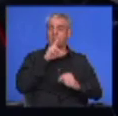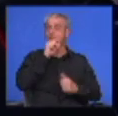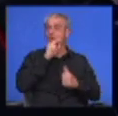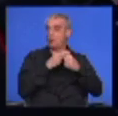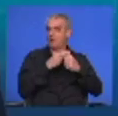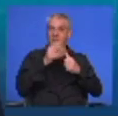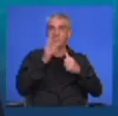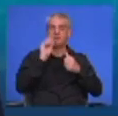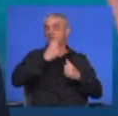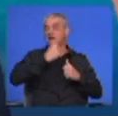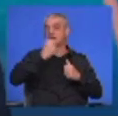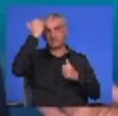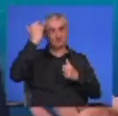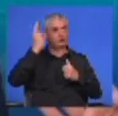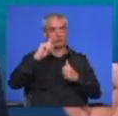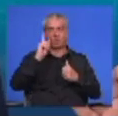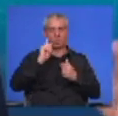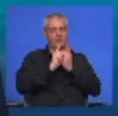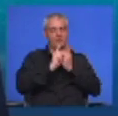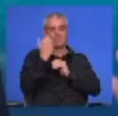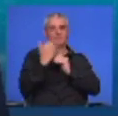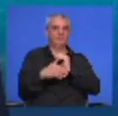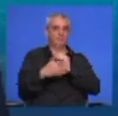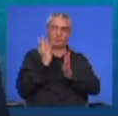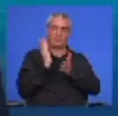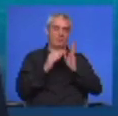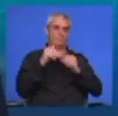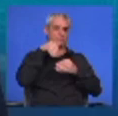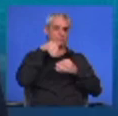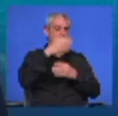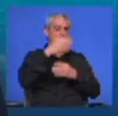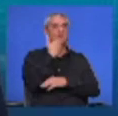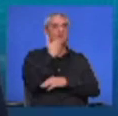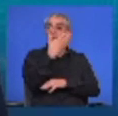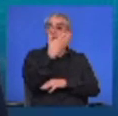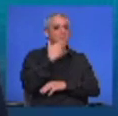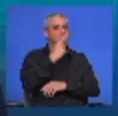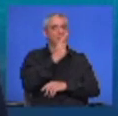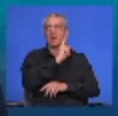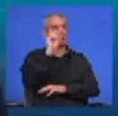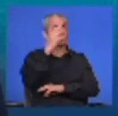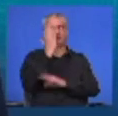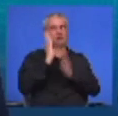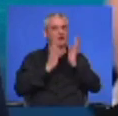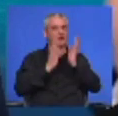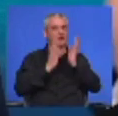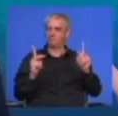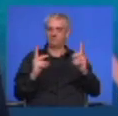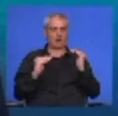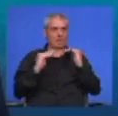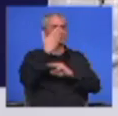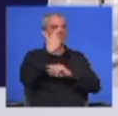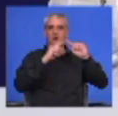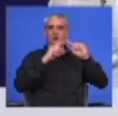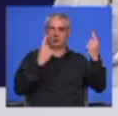הימין הקיצוני, לא מתרגם בסוף לאלימות באמת. מדינת ישראל היא עדיין לא מדינה אלימה, אי אפשר להשפיע. לשוות אותה למדינות אחרות,